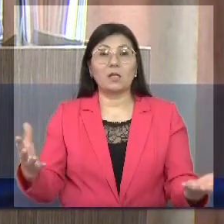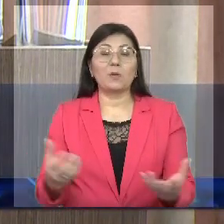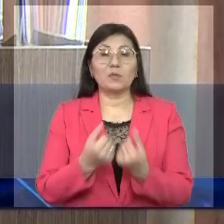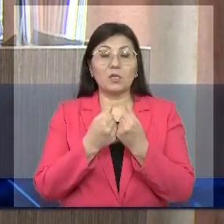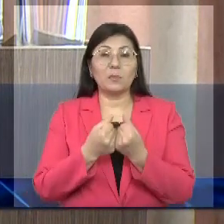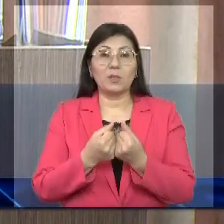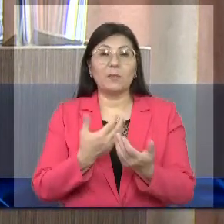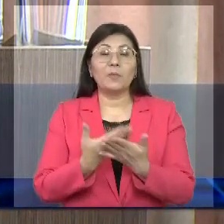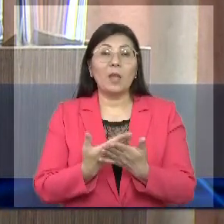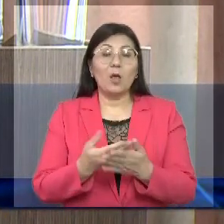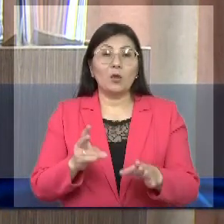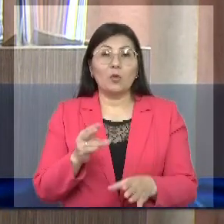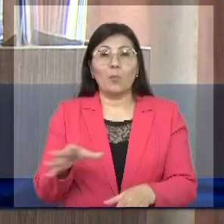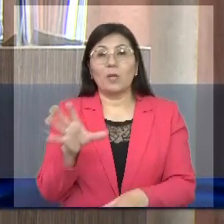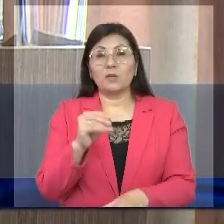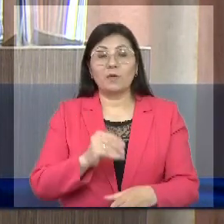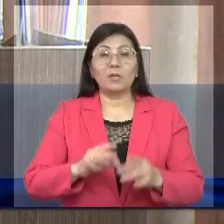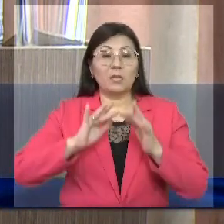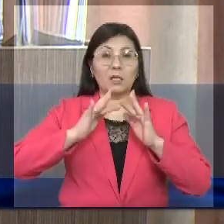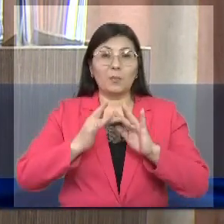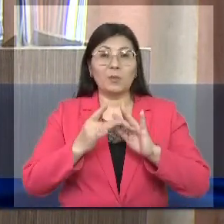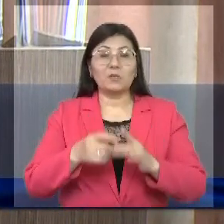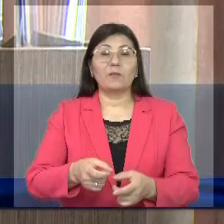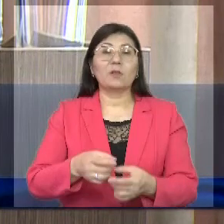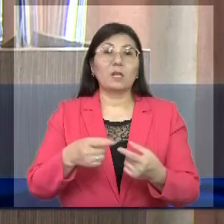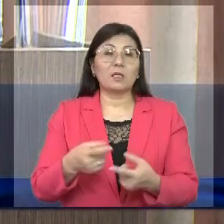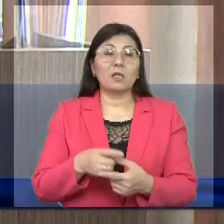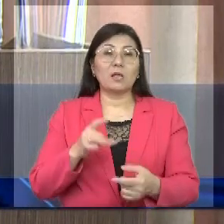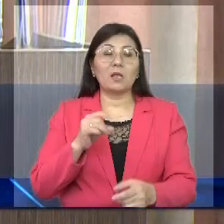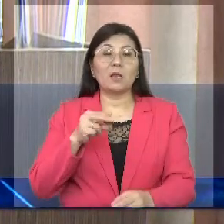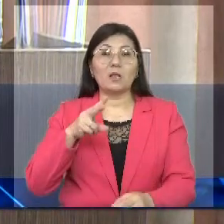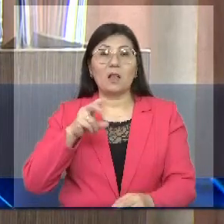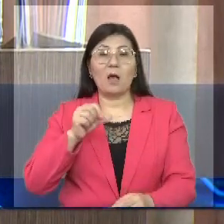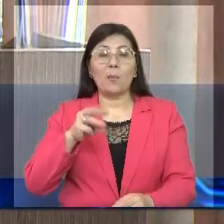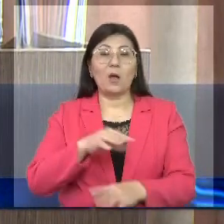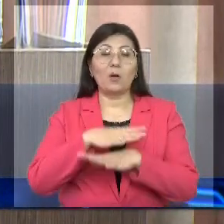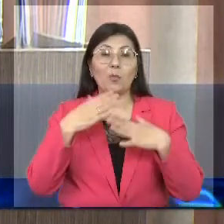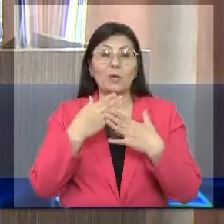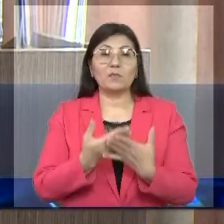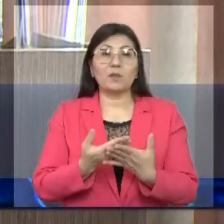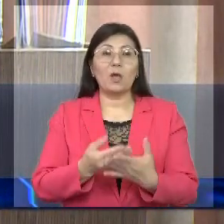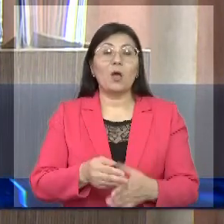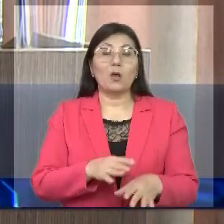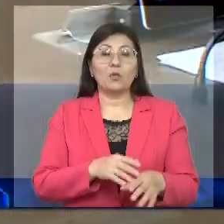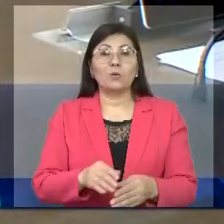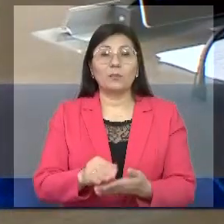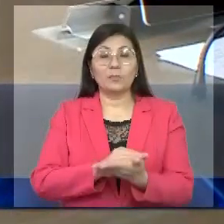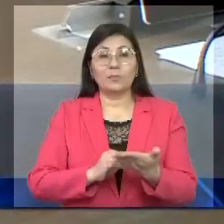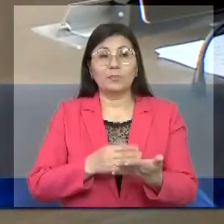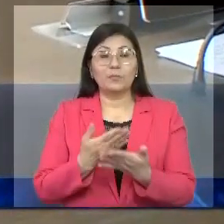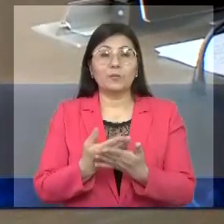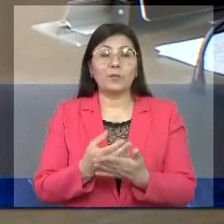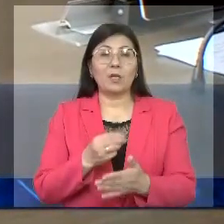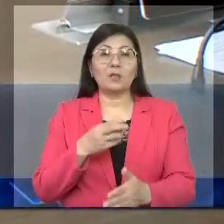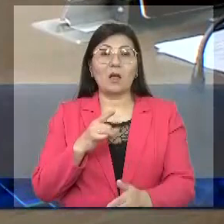есірткі тәркіленді. Дегенмен барлық әлеуметтік желіде жарнама көп, тіпті сапасын да айтып отыратын болды. Көшелерге жазып кетеді. Асхат